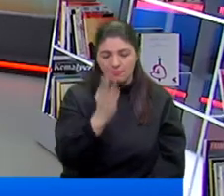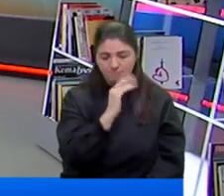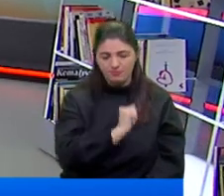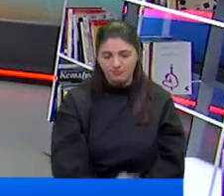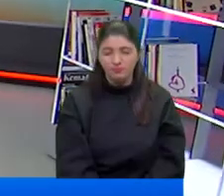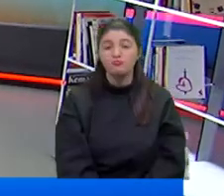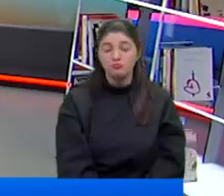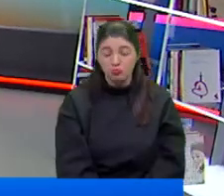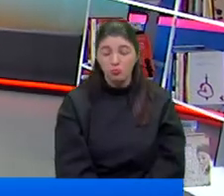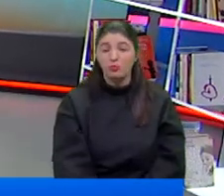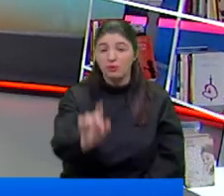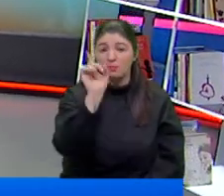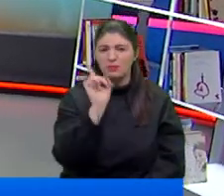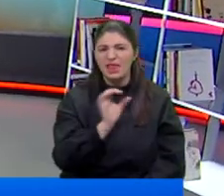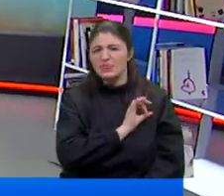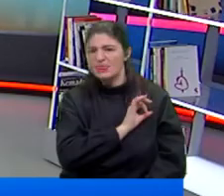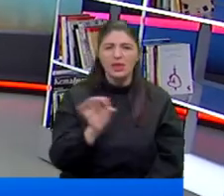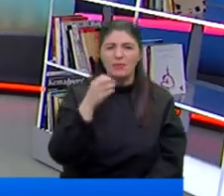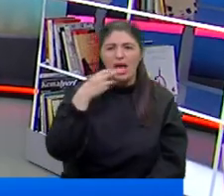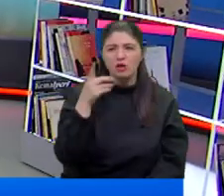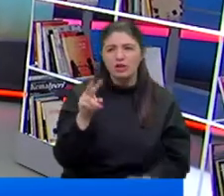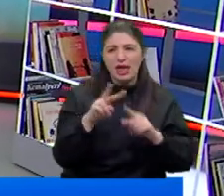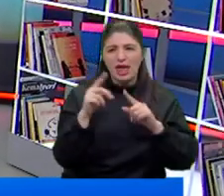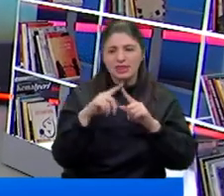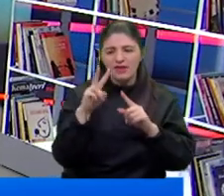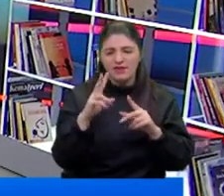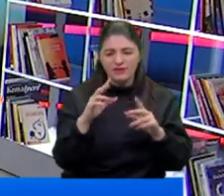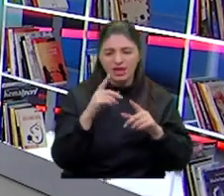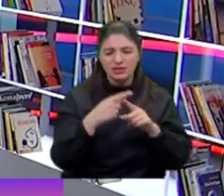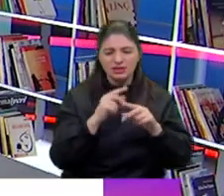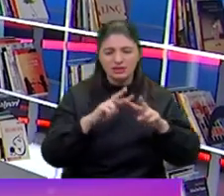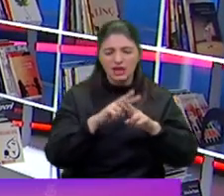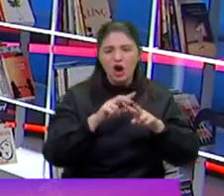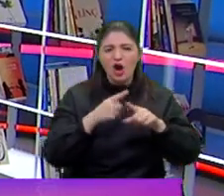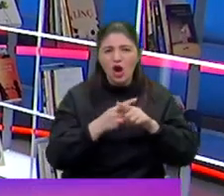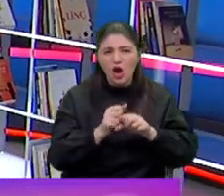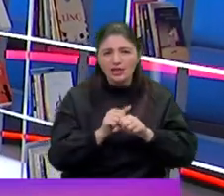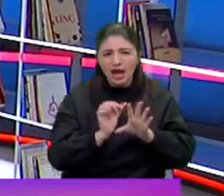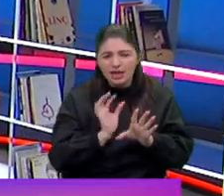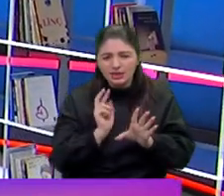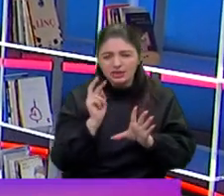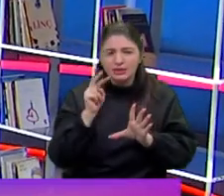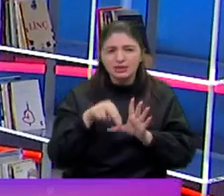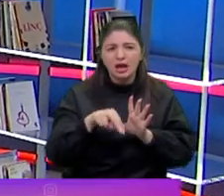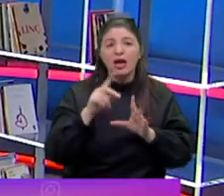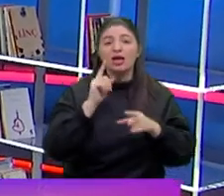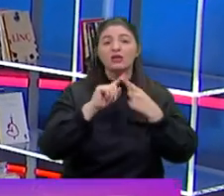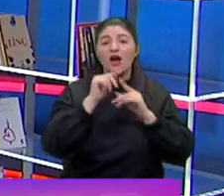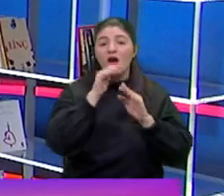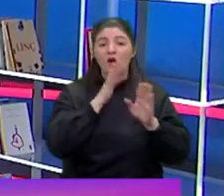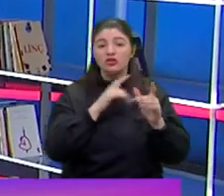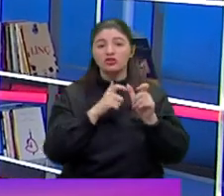Efendim bir de tam Erdoğan en TV Star ortak yayını çıkarken Kılıçdaroğlu